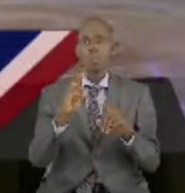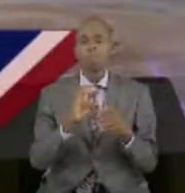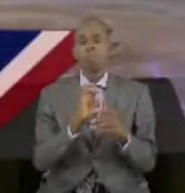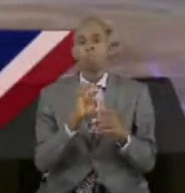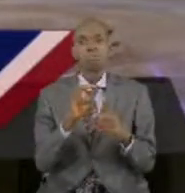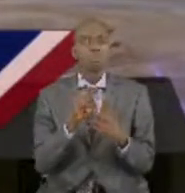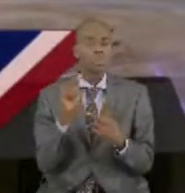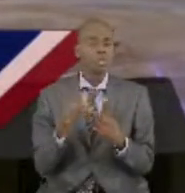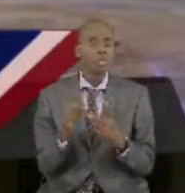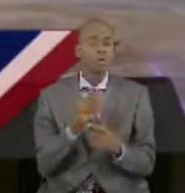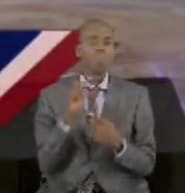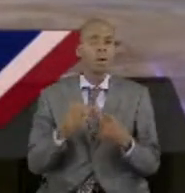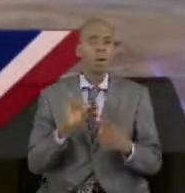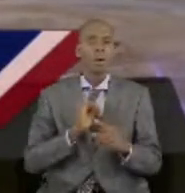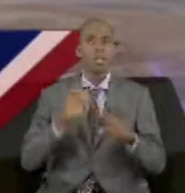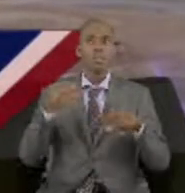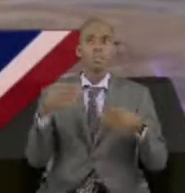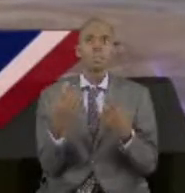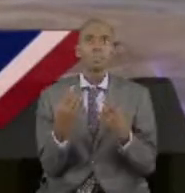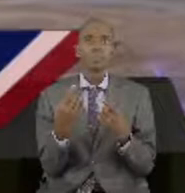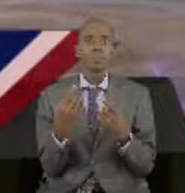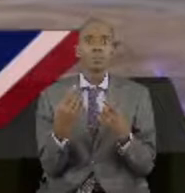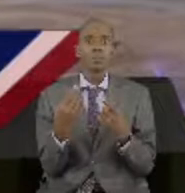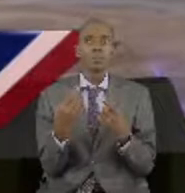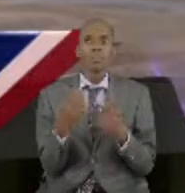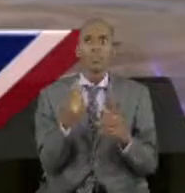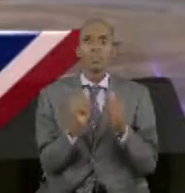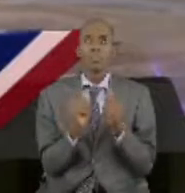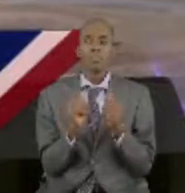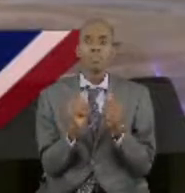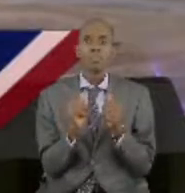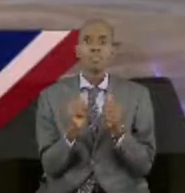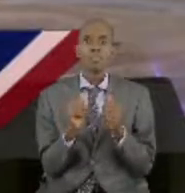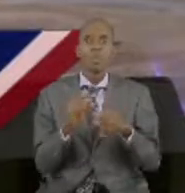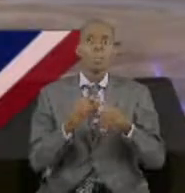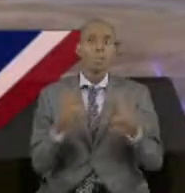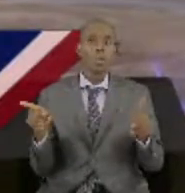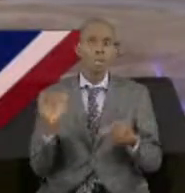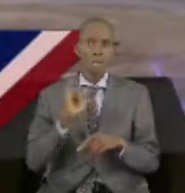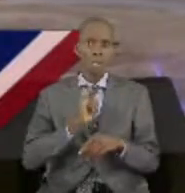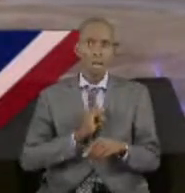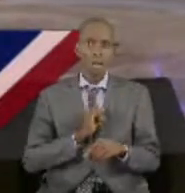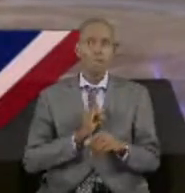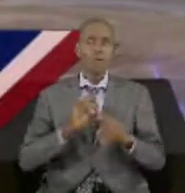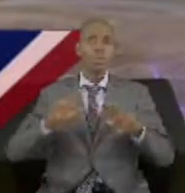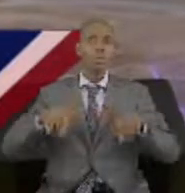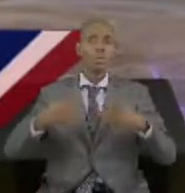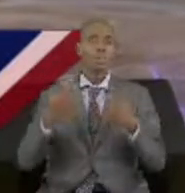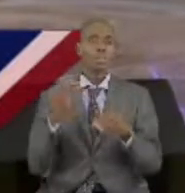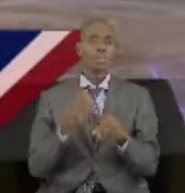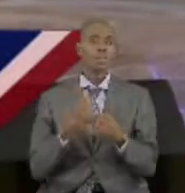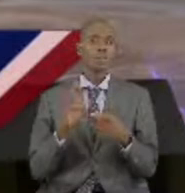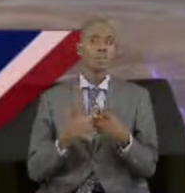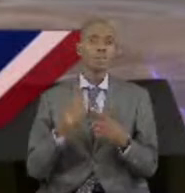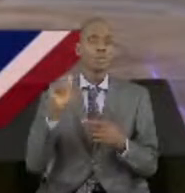et je ne montais points à jérusalem vers ceux qui furent apôtres avant moi mais je parti pour l'arabie